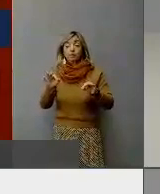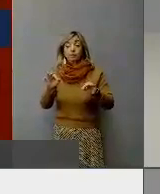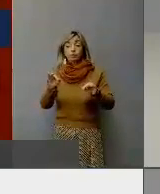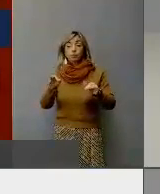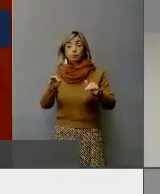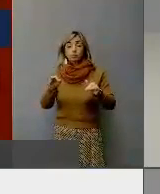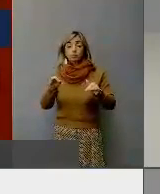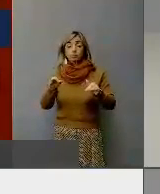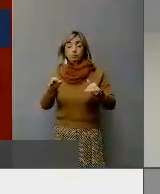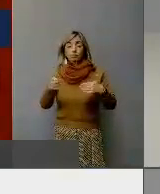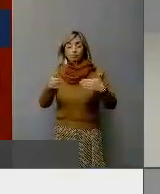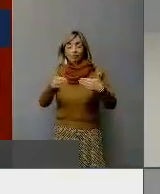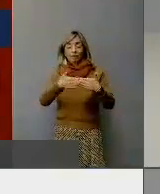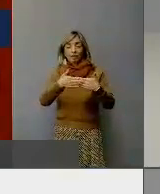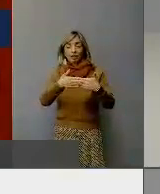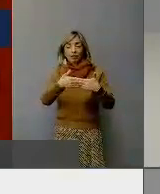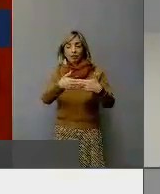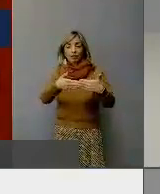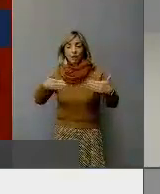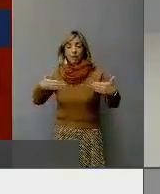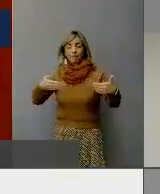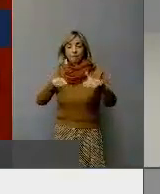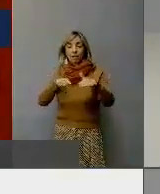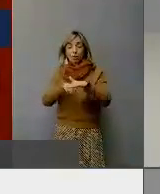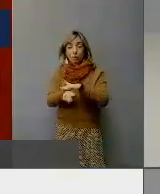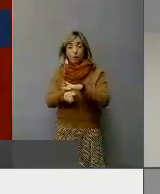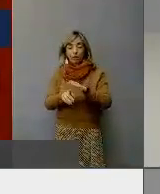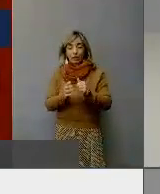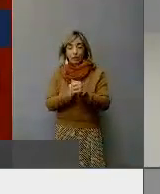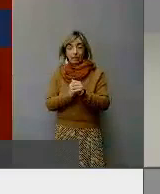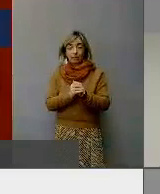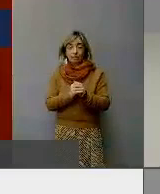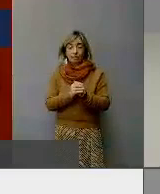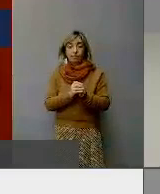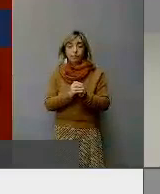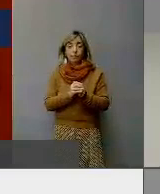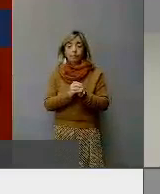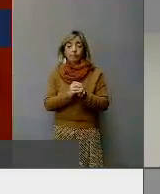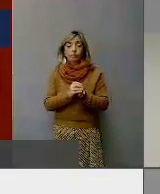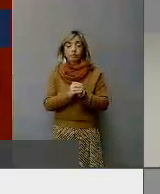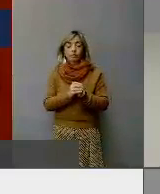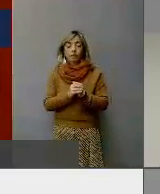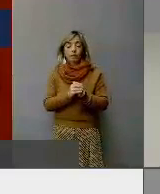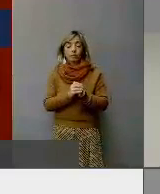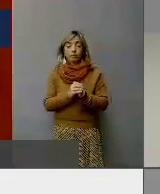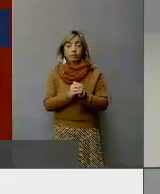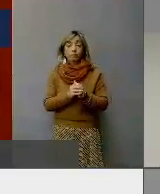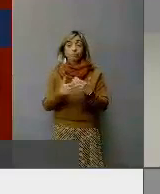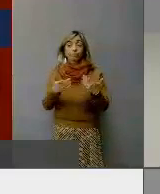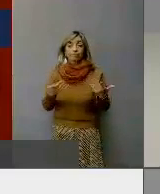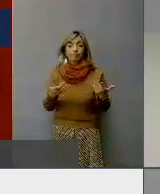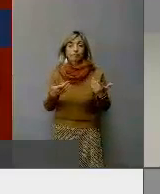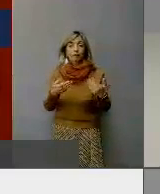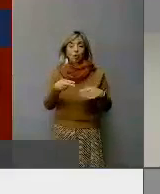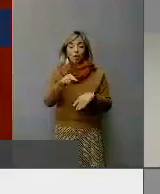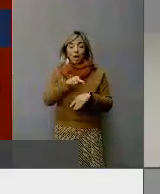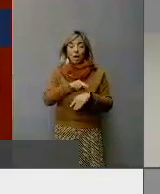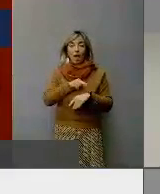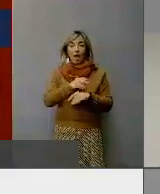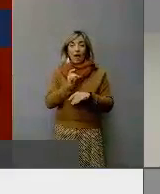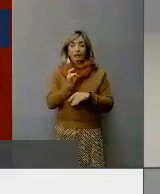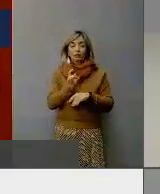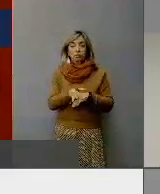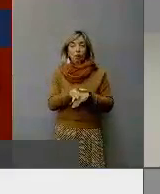rilevato rilevato della metropolitana quindi a questo punto di vista la partita degli espropri in sé come ho avuto modo di dire